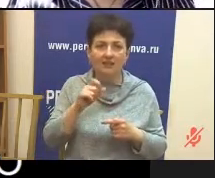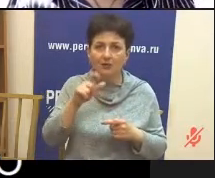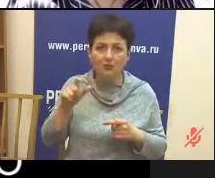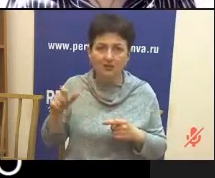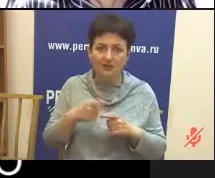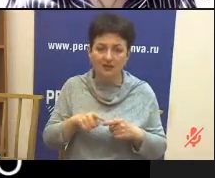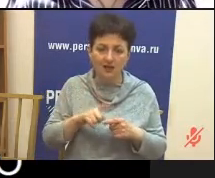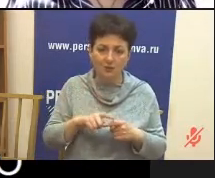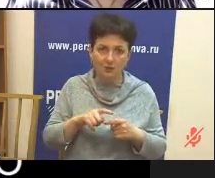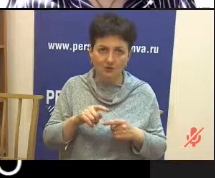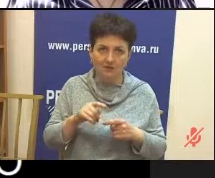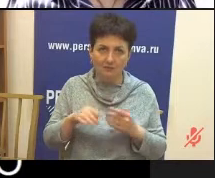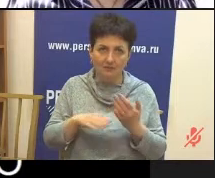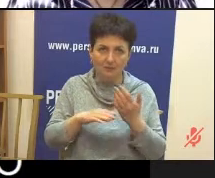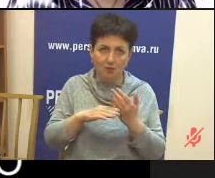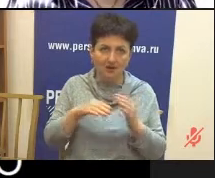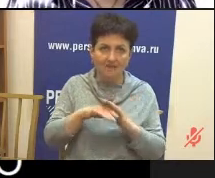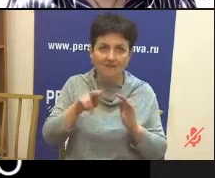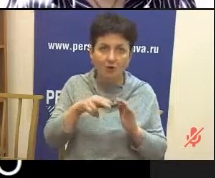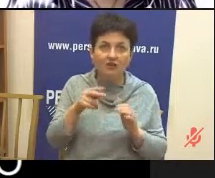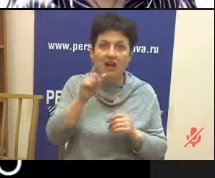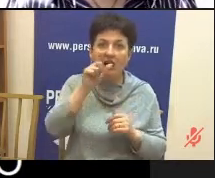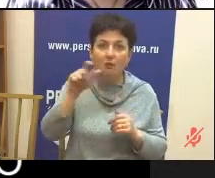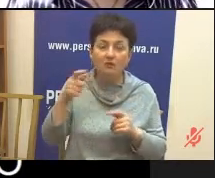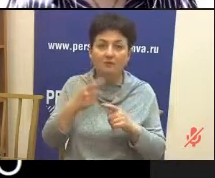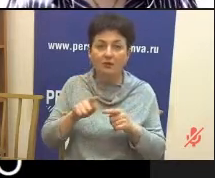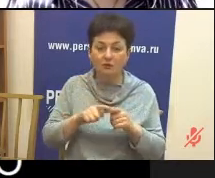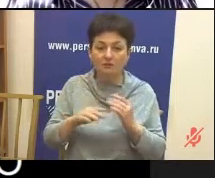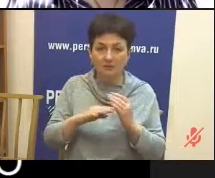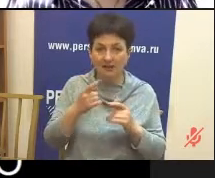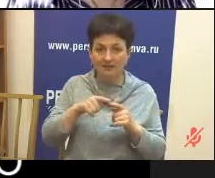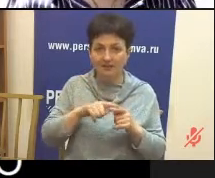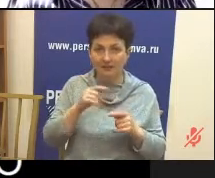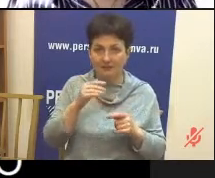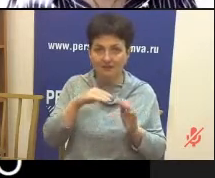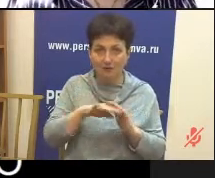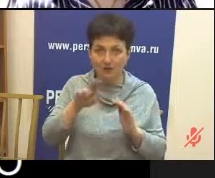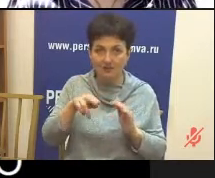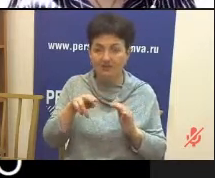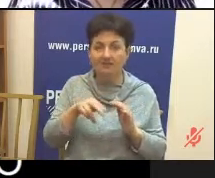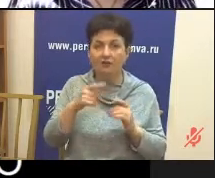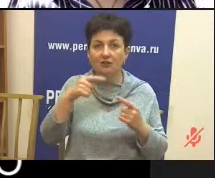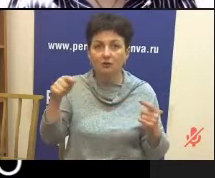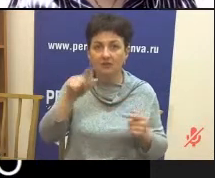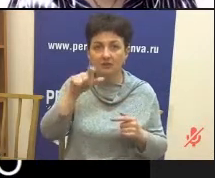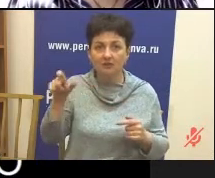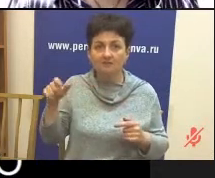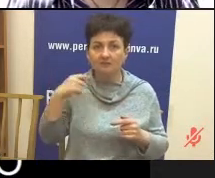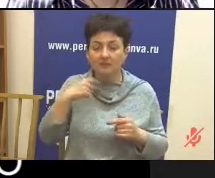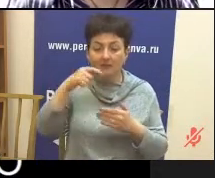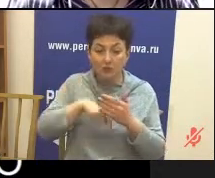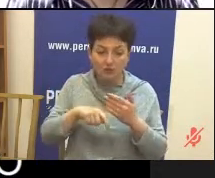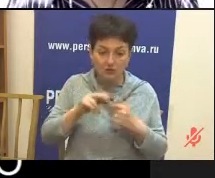людей, которые не людей, которым условно помог фонд, а людей, которые помогли в этом фонде